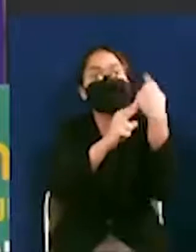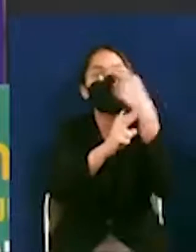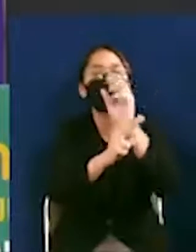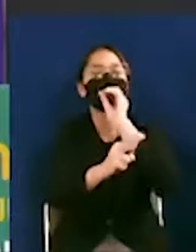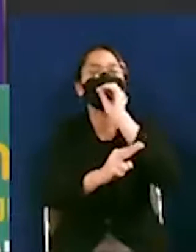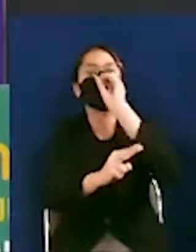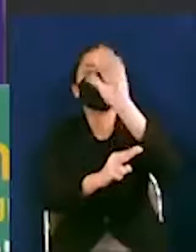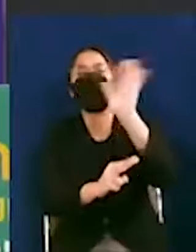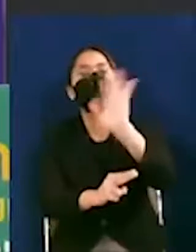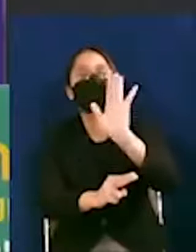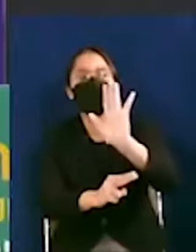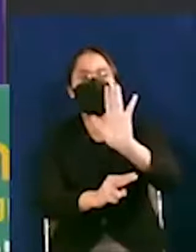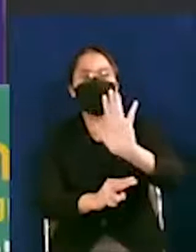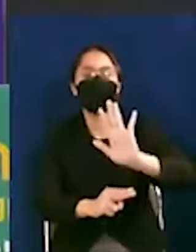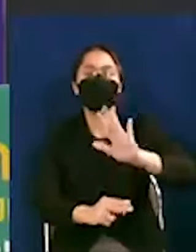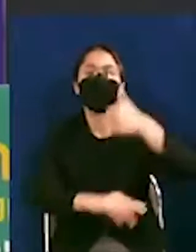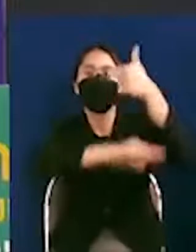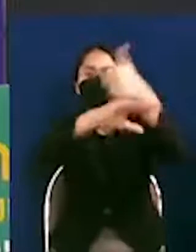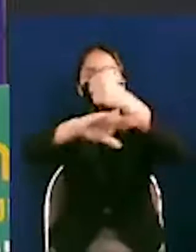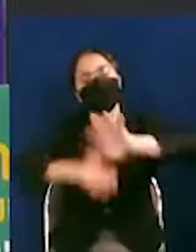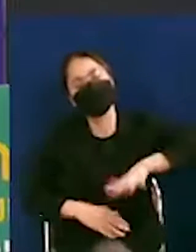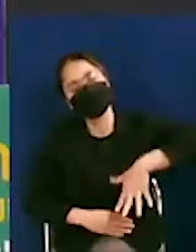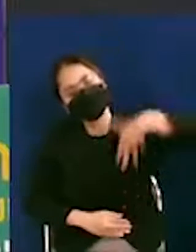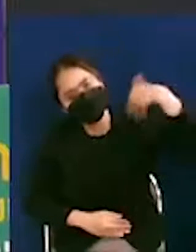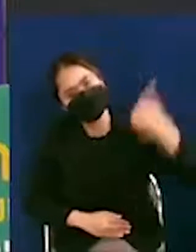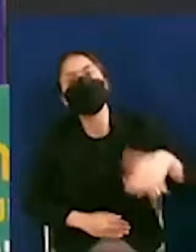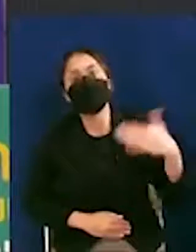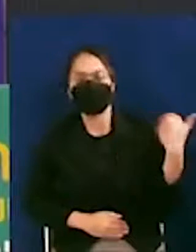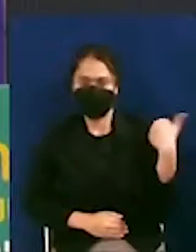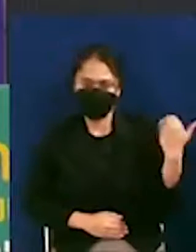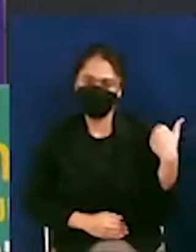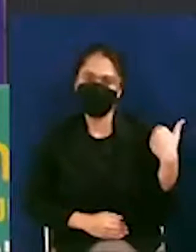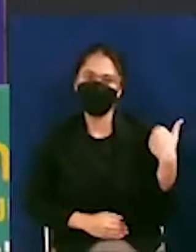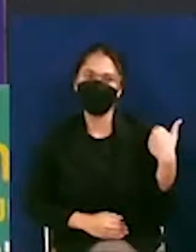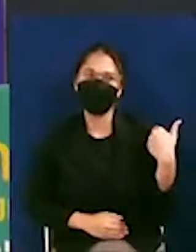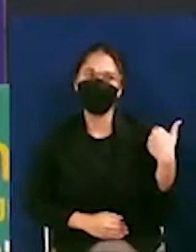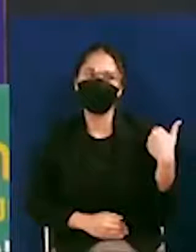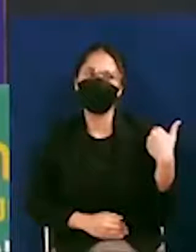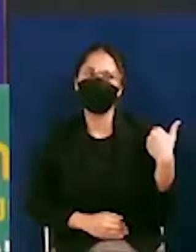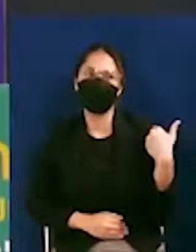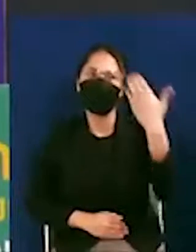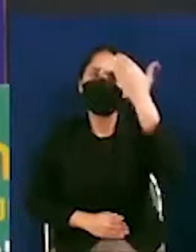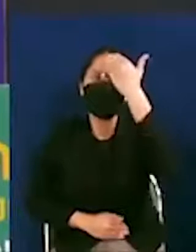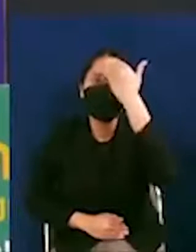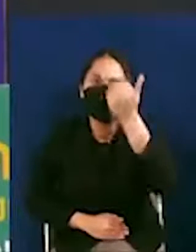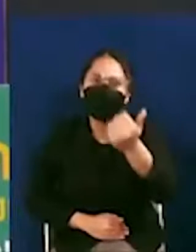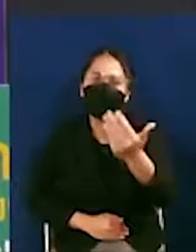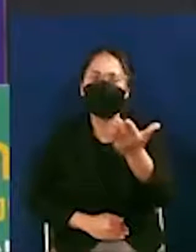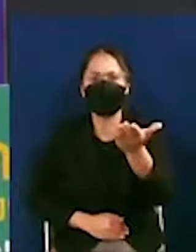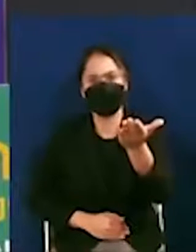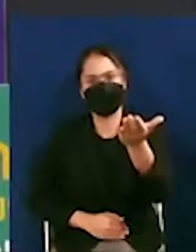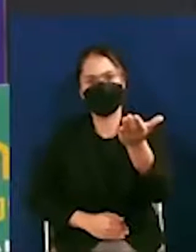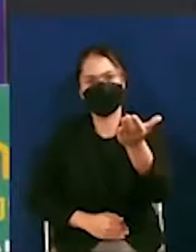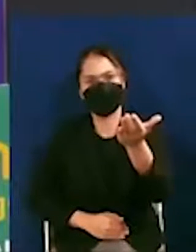ก็ไม่สบายใจที่เกิดกรณีนั้นเพราะว่ามีการคอนแทรคเอาท์นะครับทางค่ายมือถือเนี่ยคอนแทรคเอาท์ให้กับ